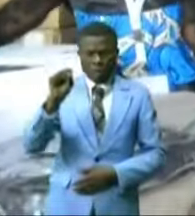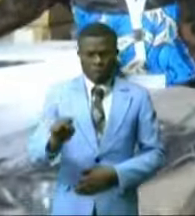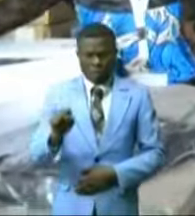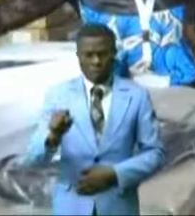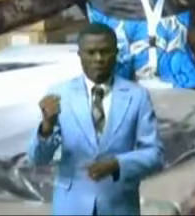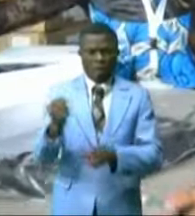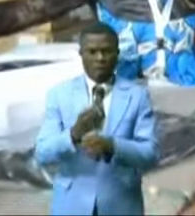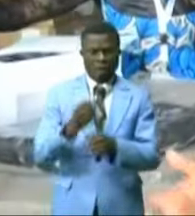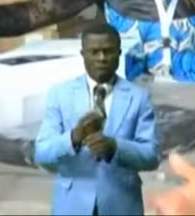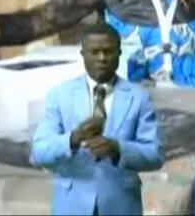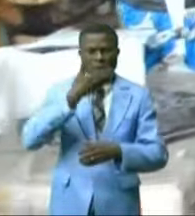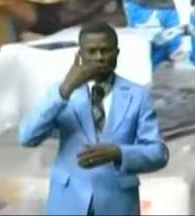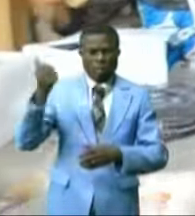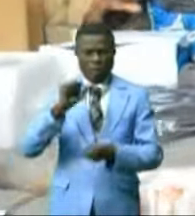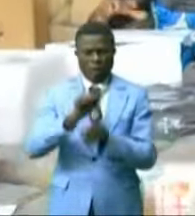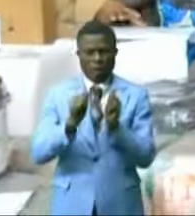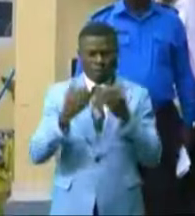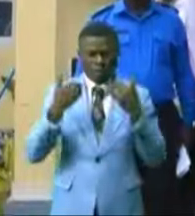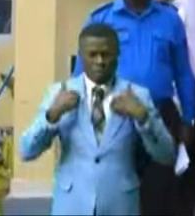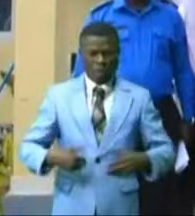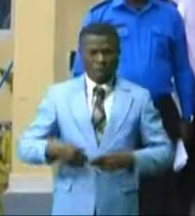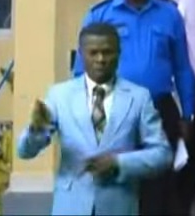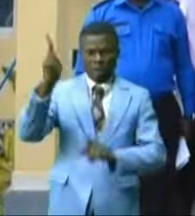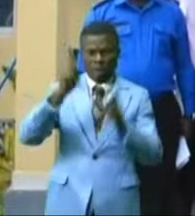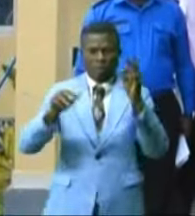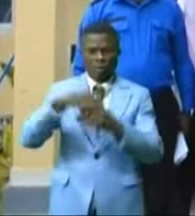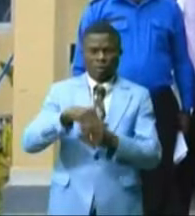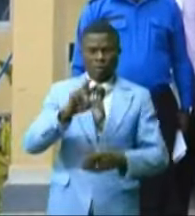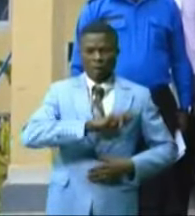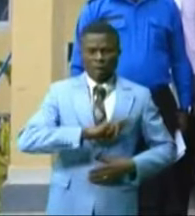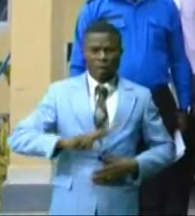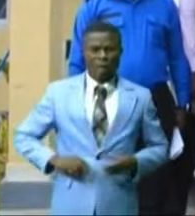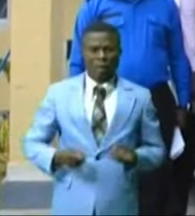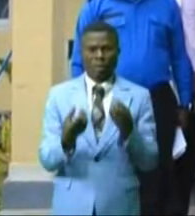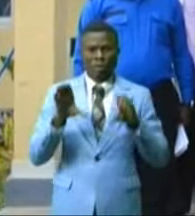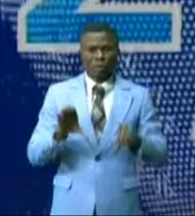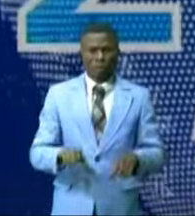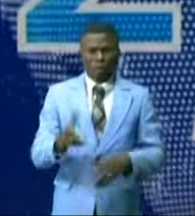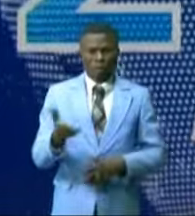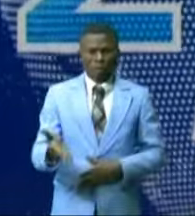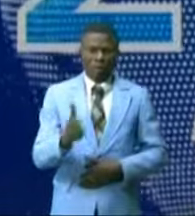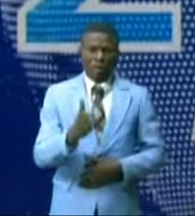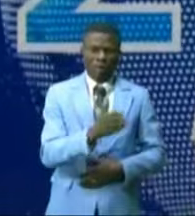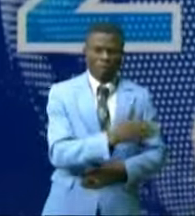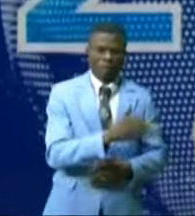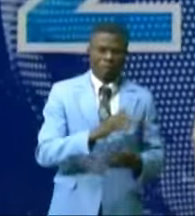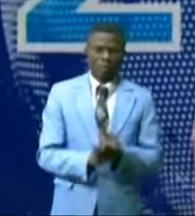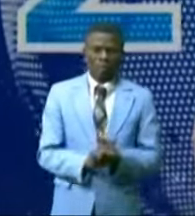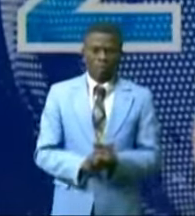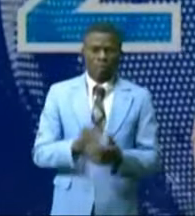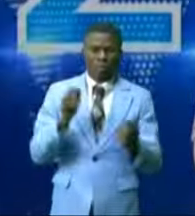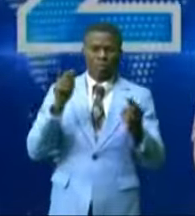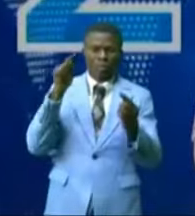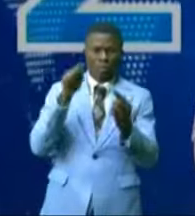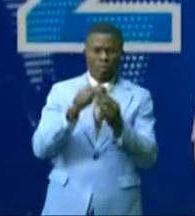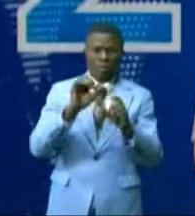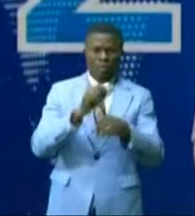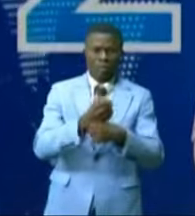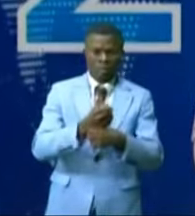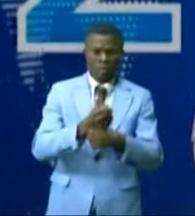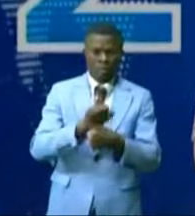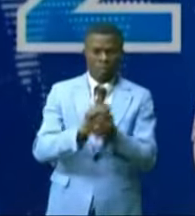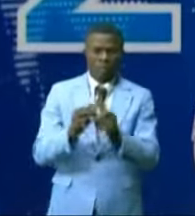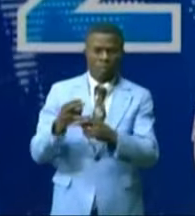lendemains meilleurs pour les secteurs de la santé publique en République démocratique du Congo. Le but était de tabler sur